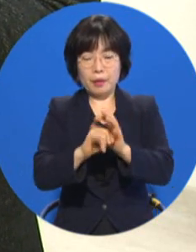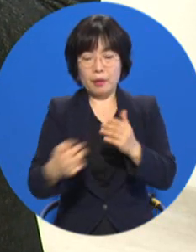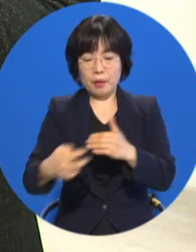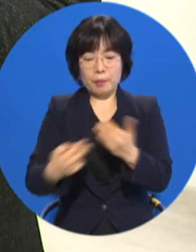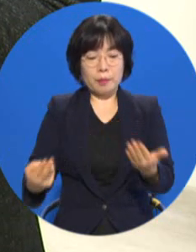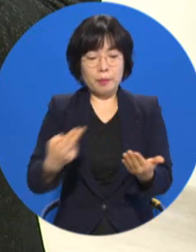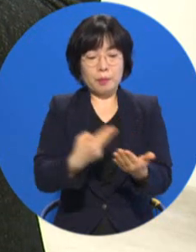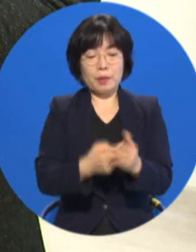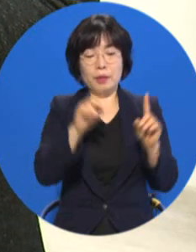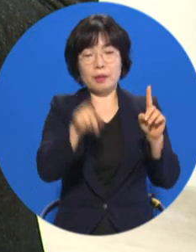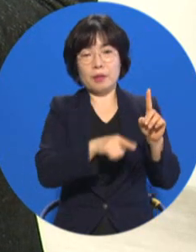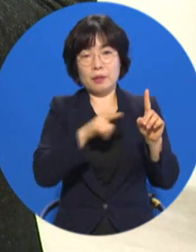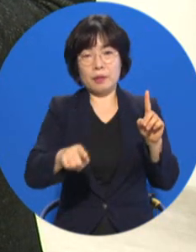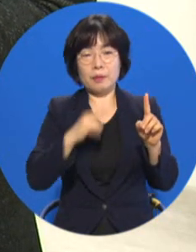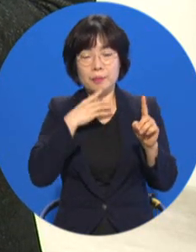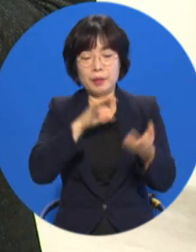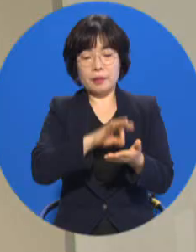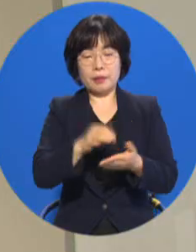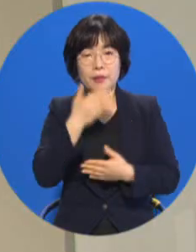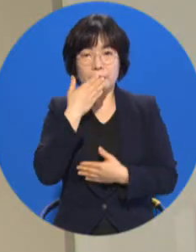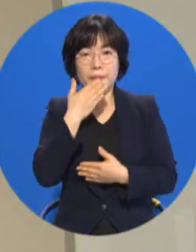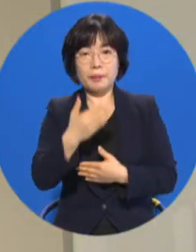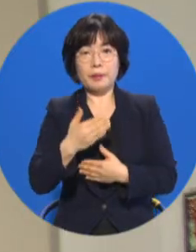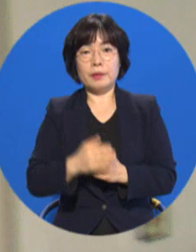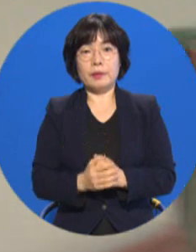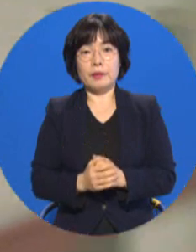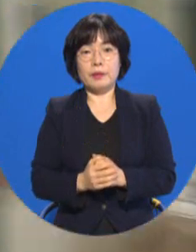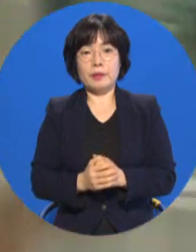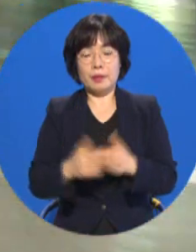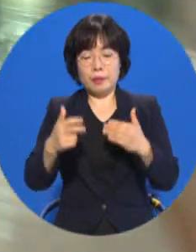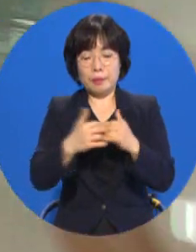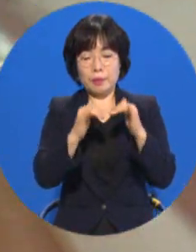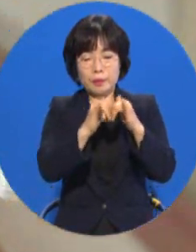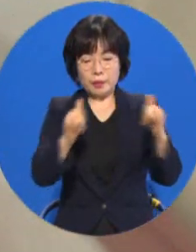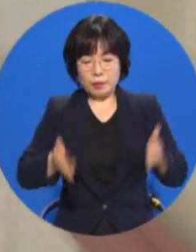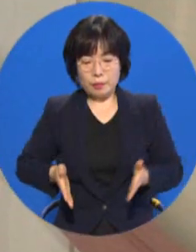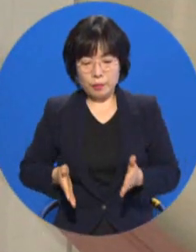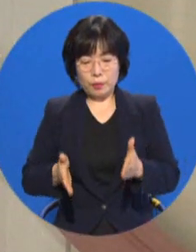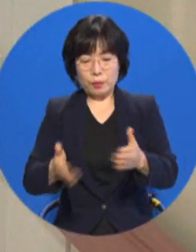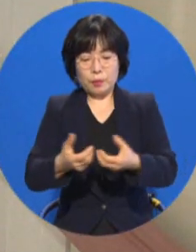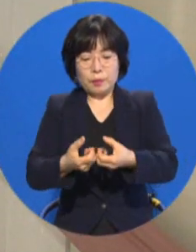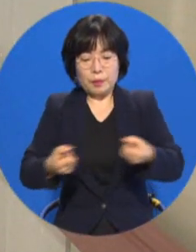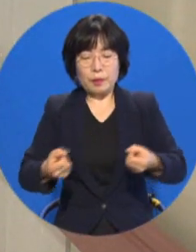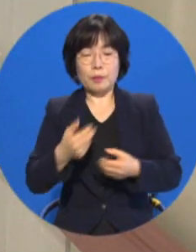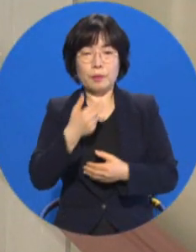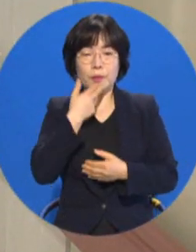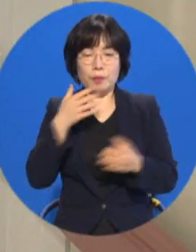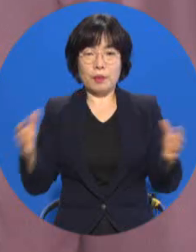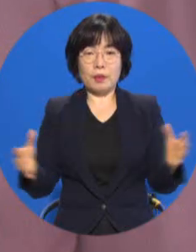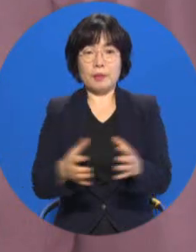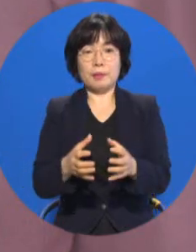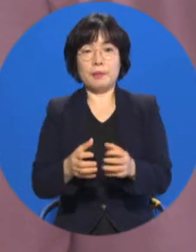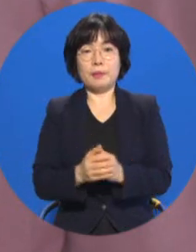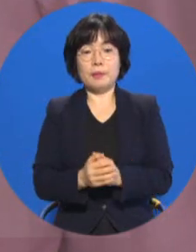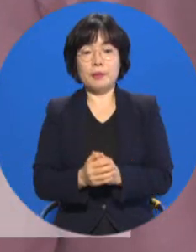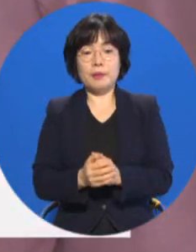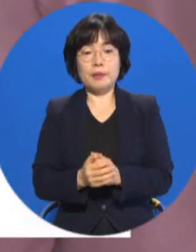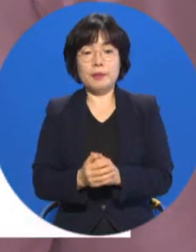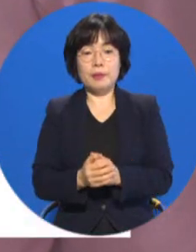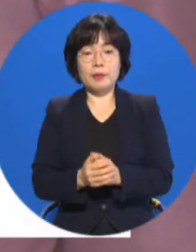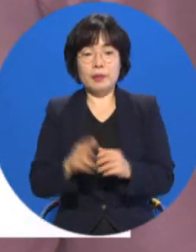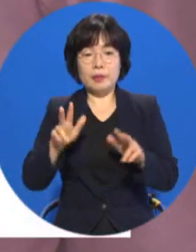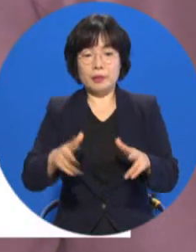입원하게 되면 한 명밖에 쓸 수 없습니다. 의료진과 환자 통로도 분리되지 않았습니다. 지금